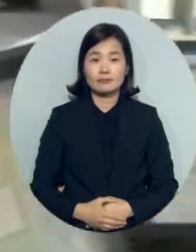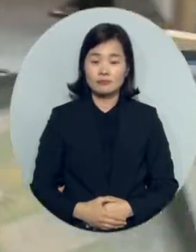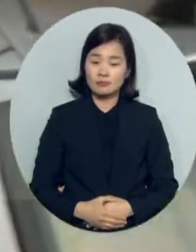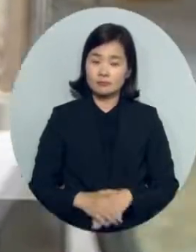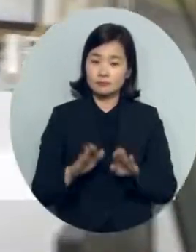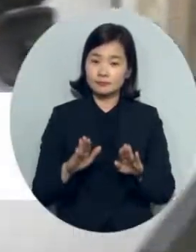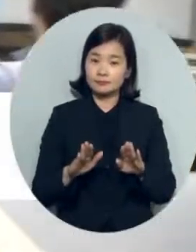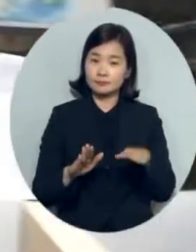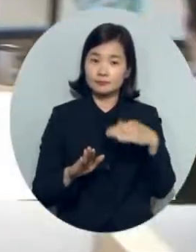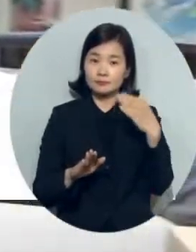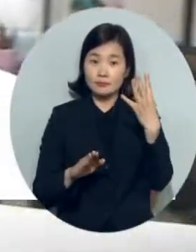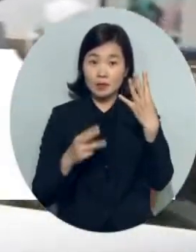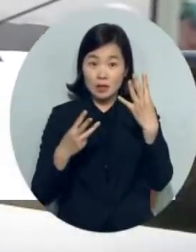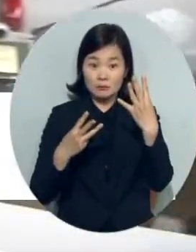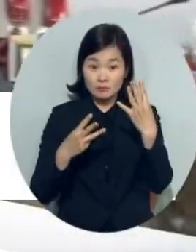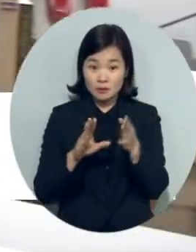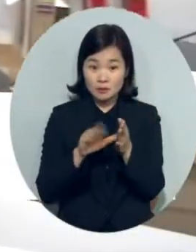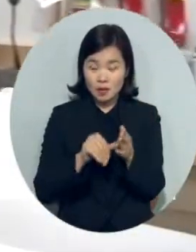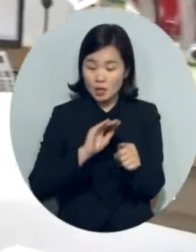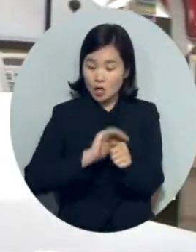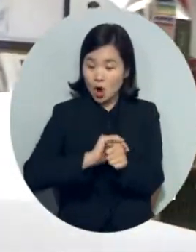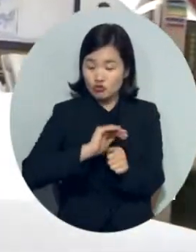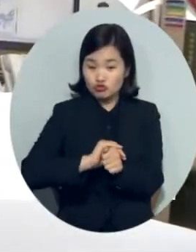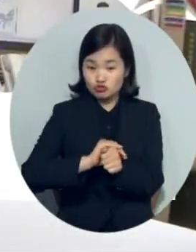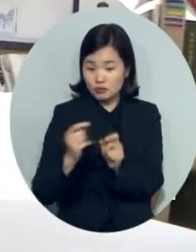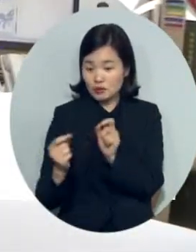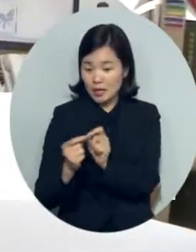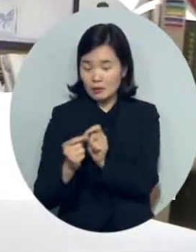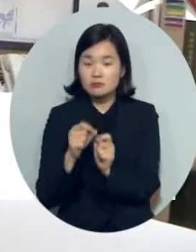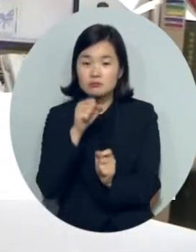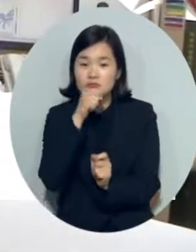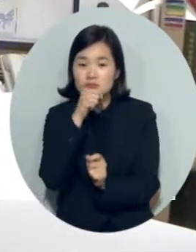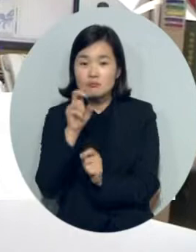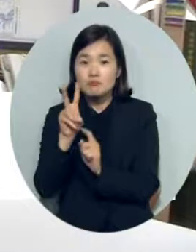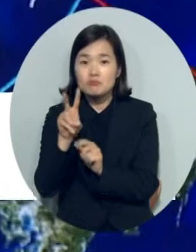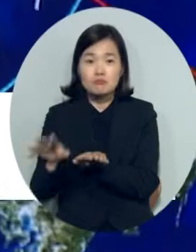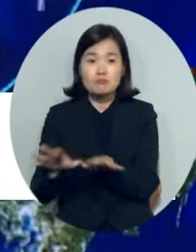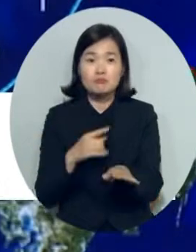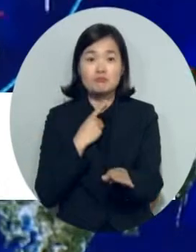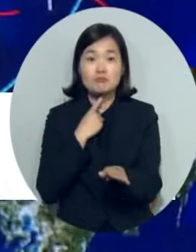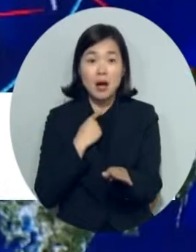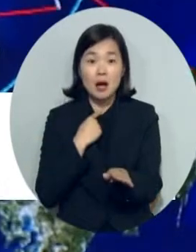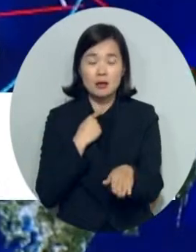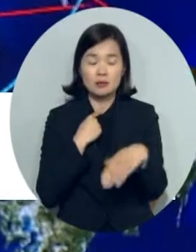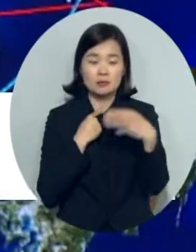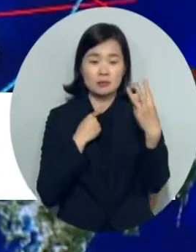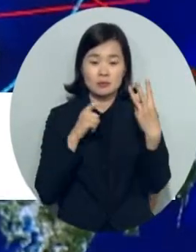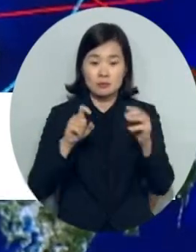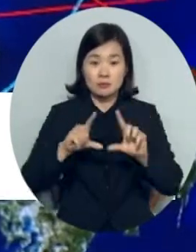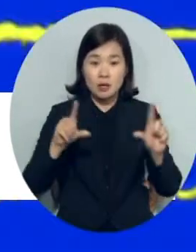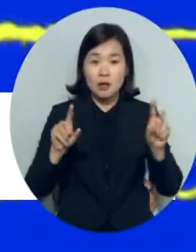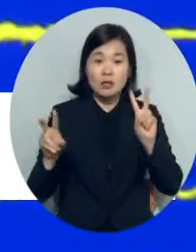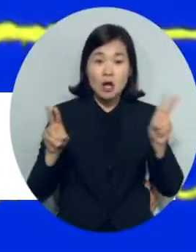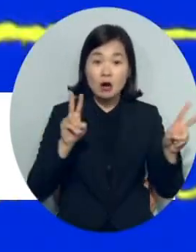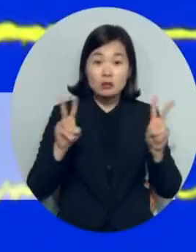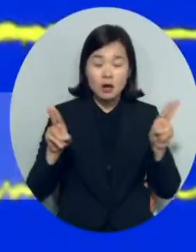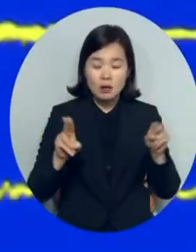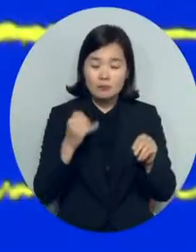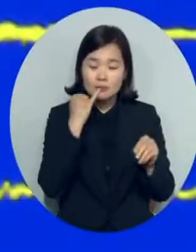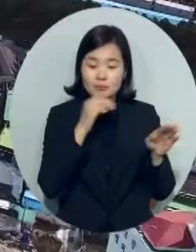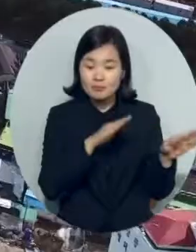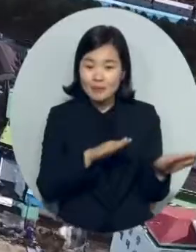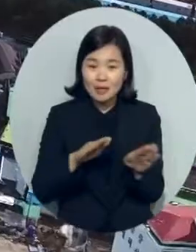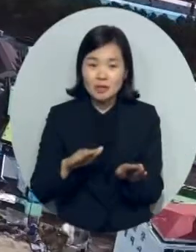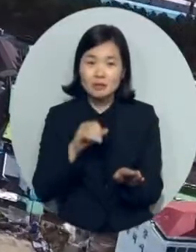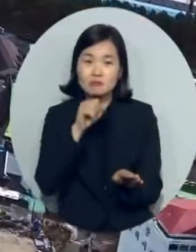지난 3일 경주시 인근에서 규모 이에 지진이 발생한 데 이어 지난 10일 영덕 앞바다에서 올 들어